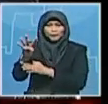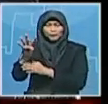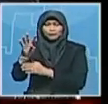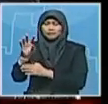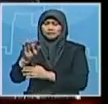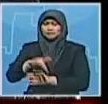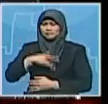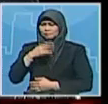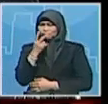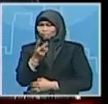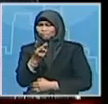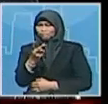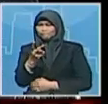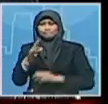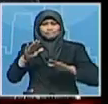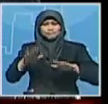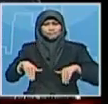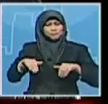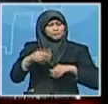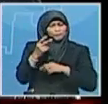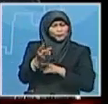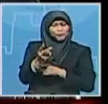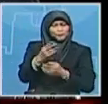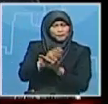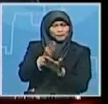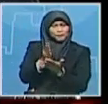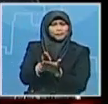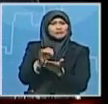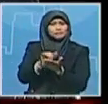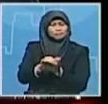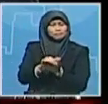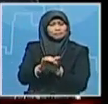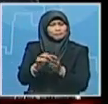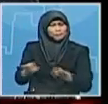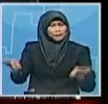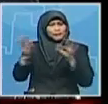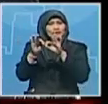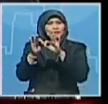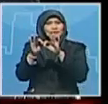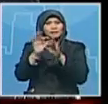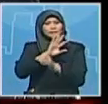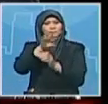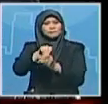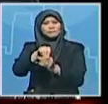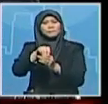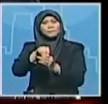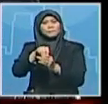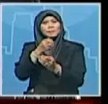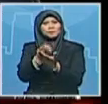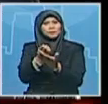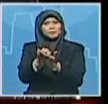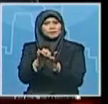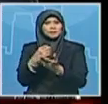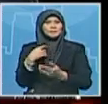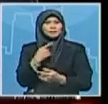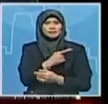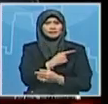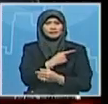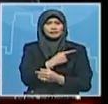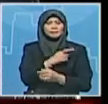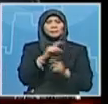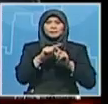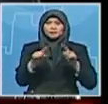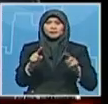yang begitu besar maknanya, yang merangkumi bukan saja kedudukan ekonomi kita tapi juga melihat